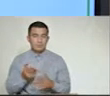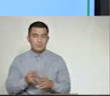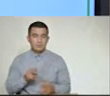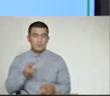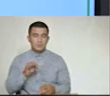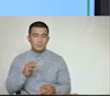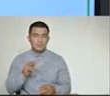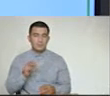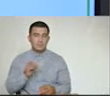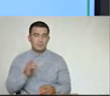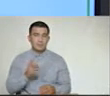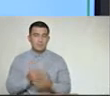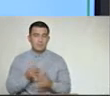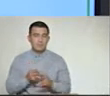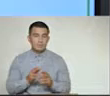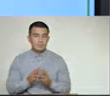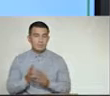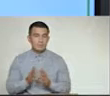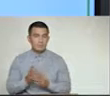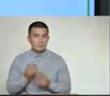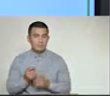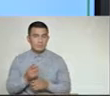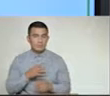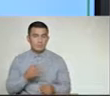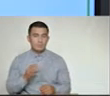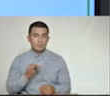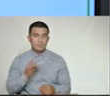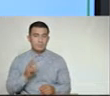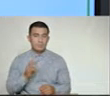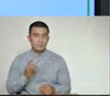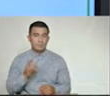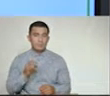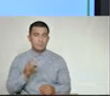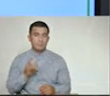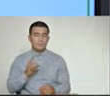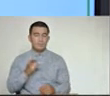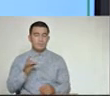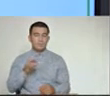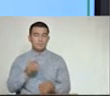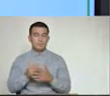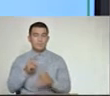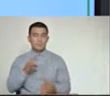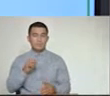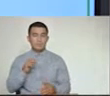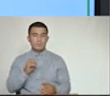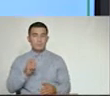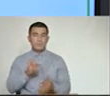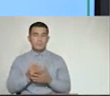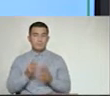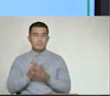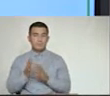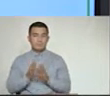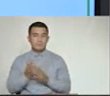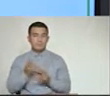pichan ivitmasidan topilgan. Shuning uchun ham infuzoriya lotin tilida pichan ivitmasi